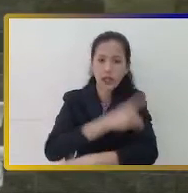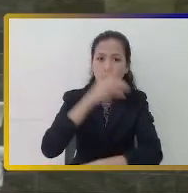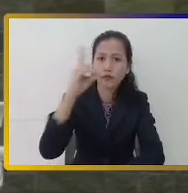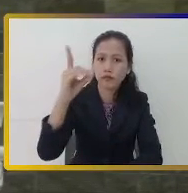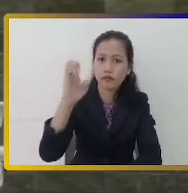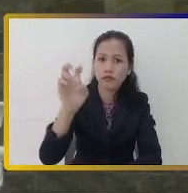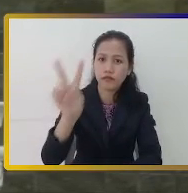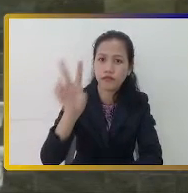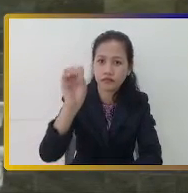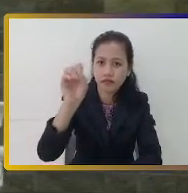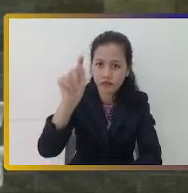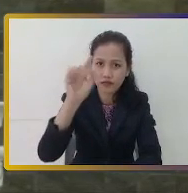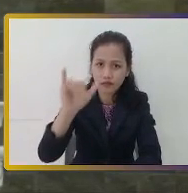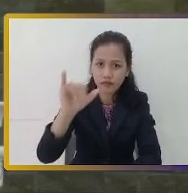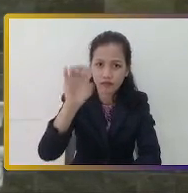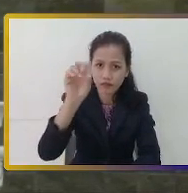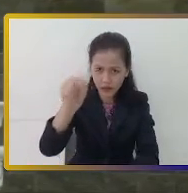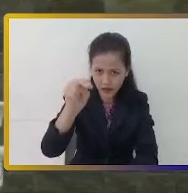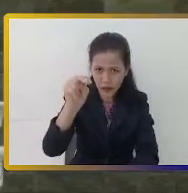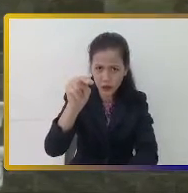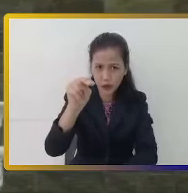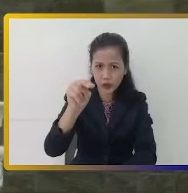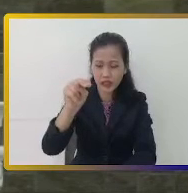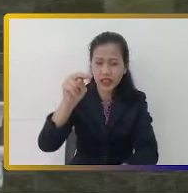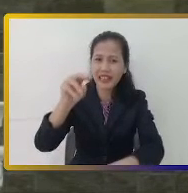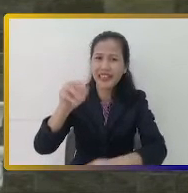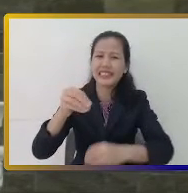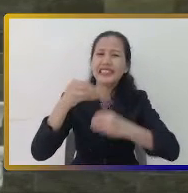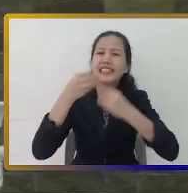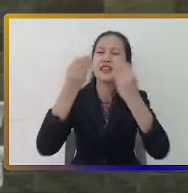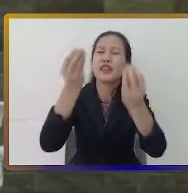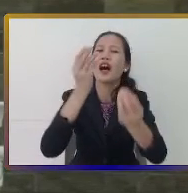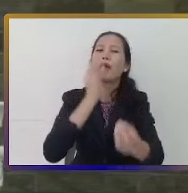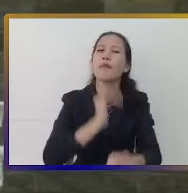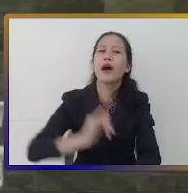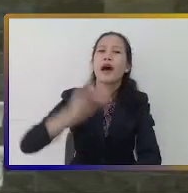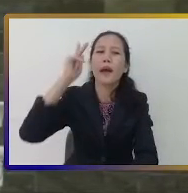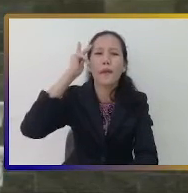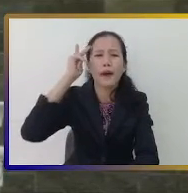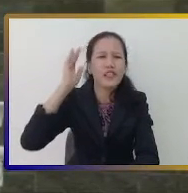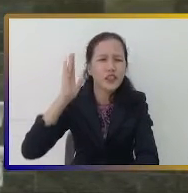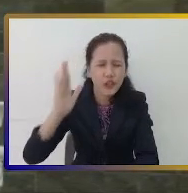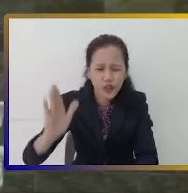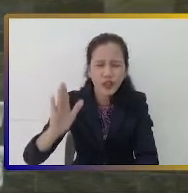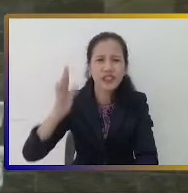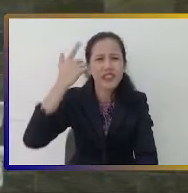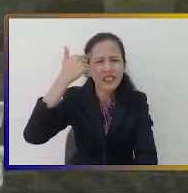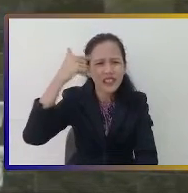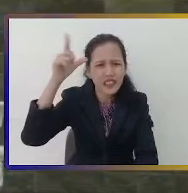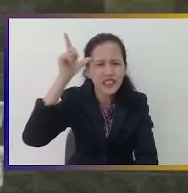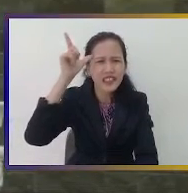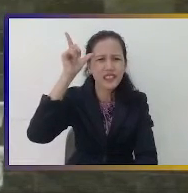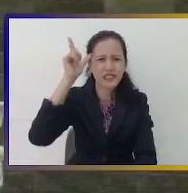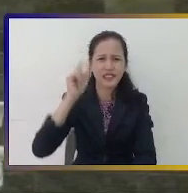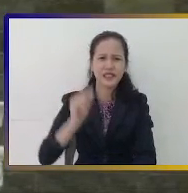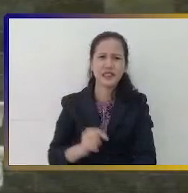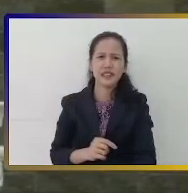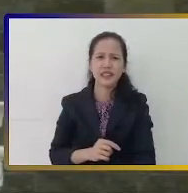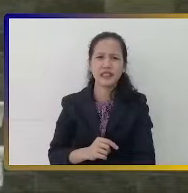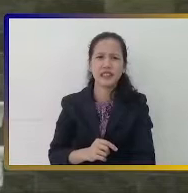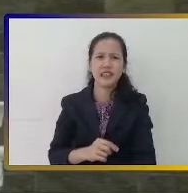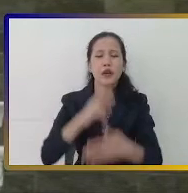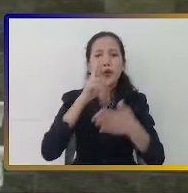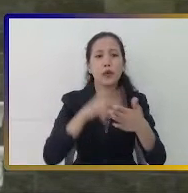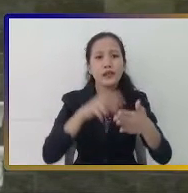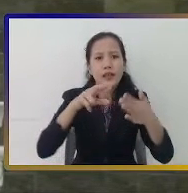eh. Babasahin nyo na lang. Word per word. Pero nakakalungkot po niyan, tamad pa